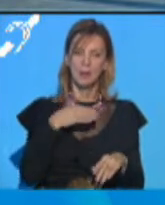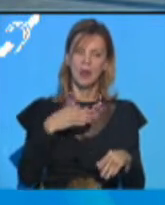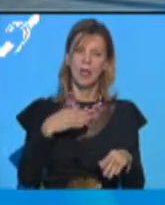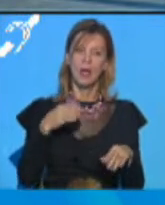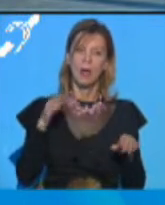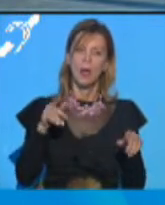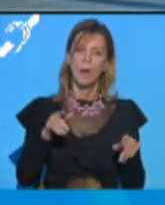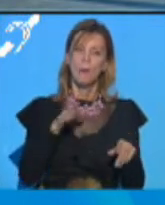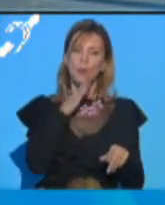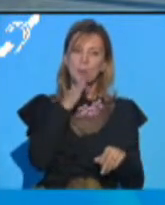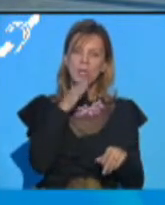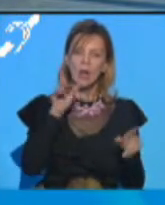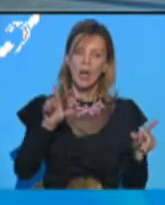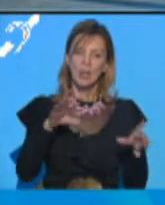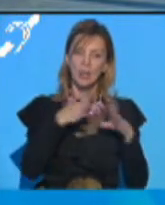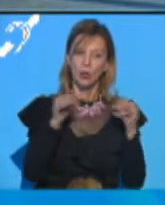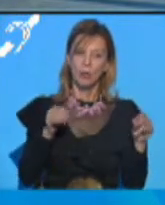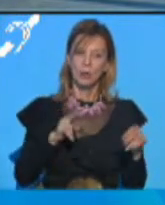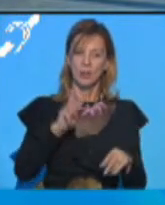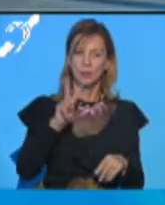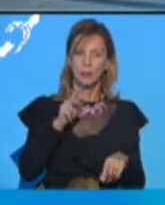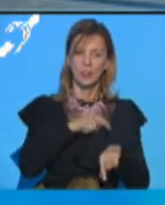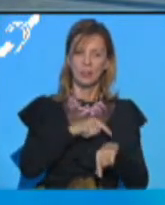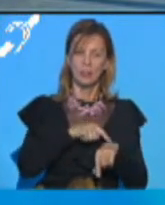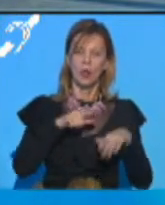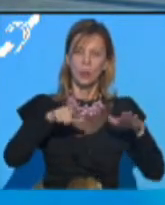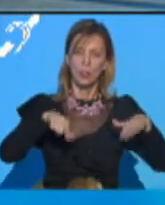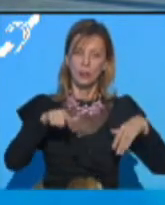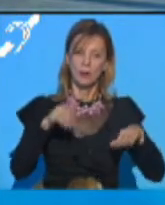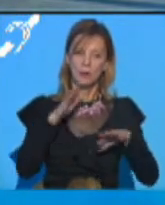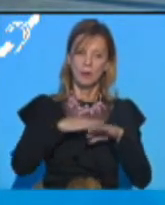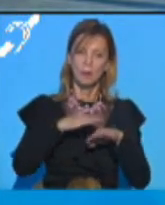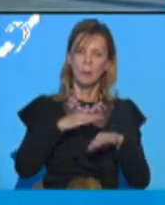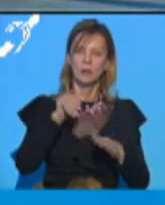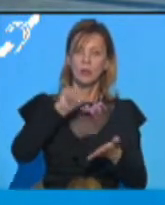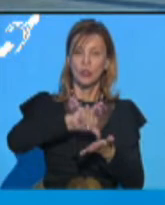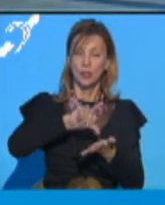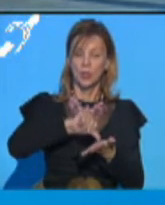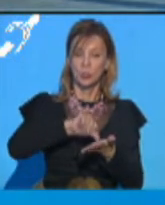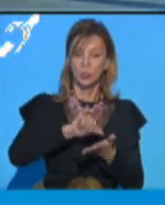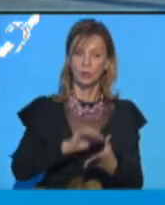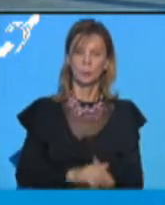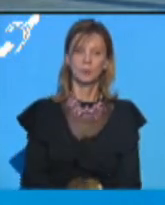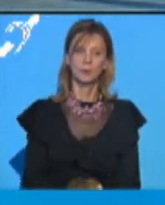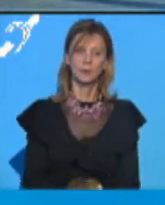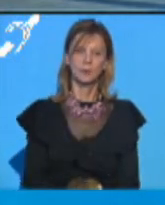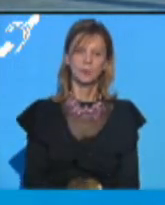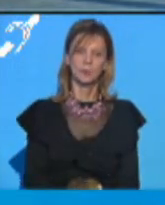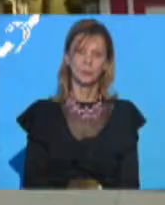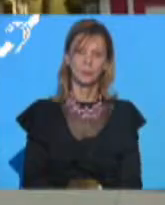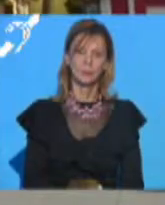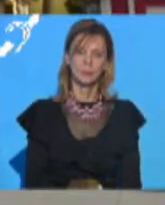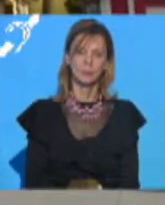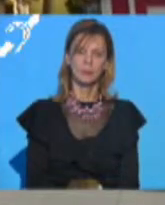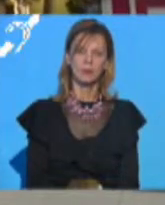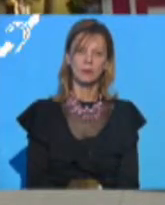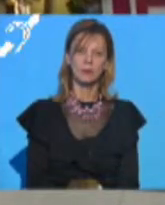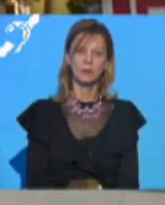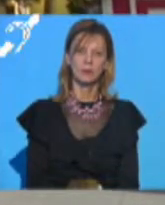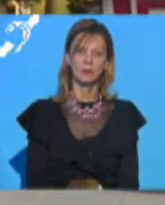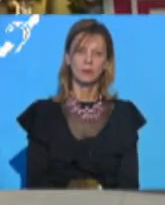The Artist Awards va avea loc vineri de la ora 17 pe strada Icuza, zona English Park.